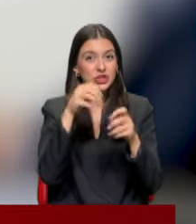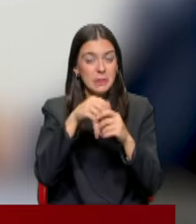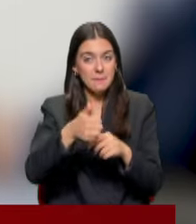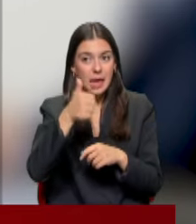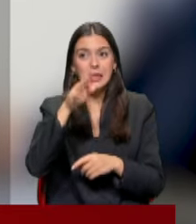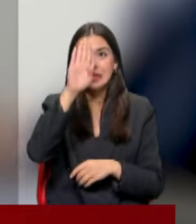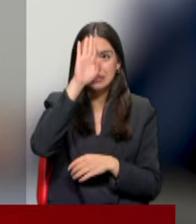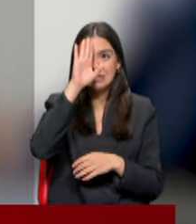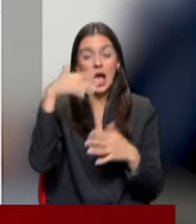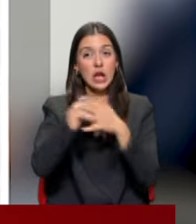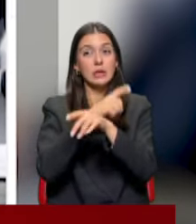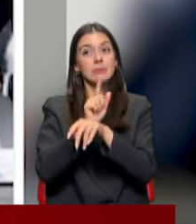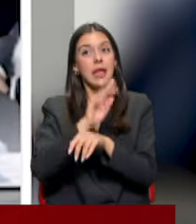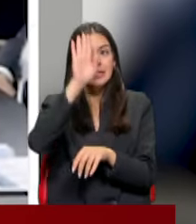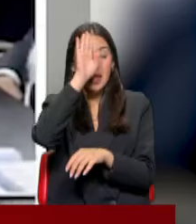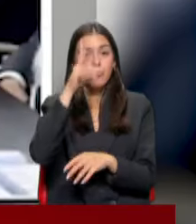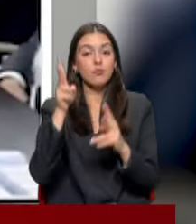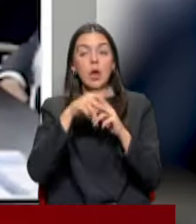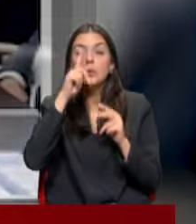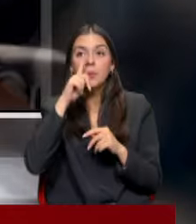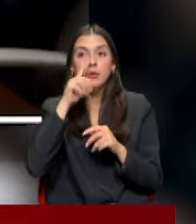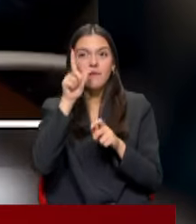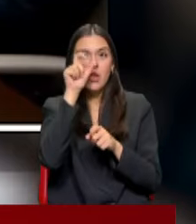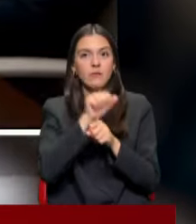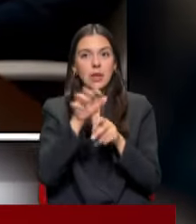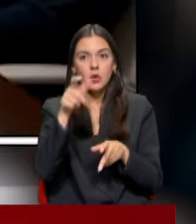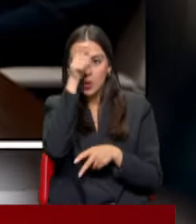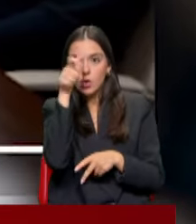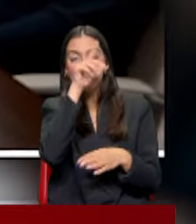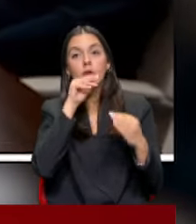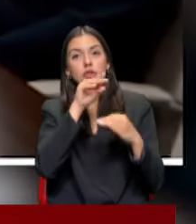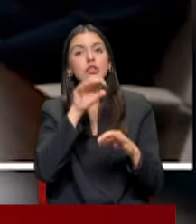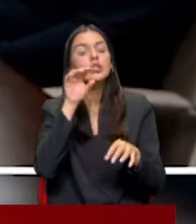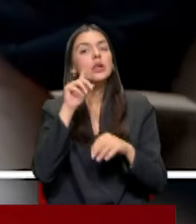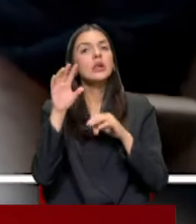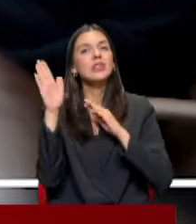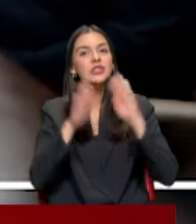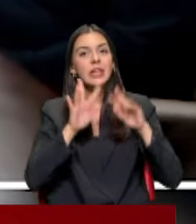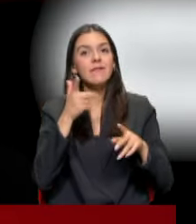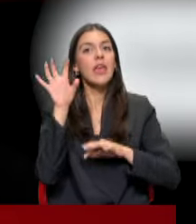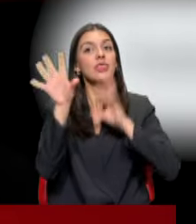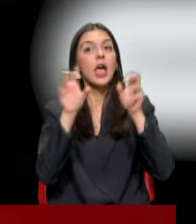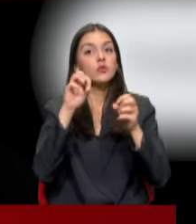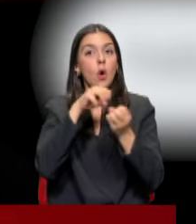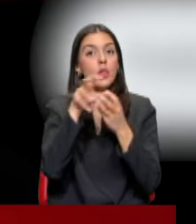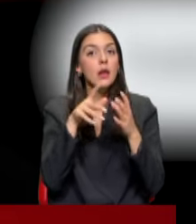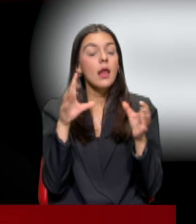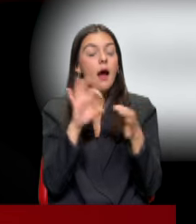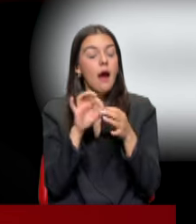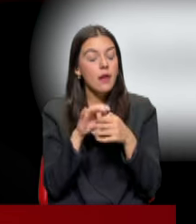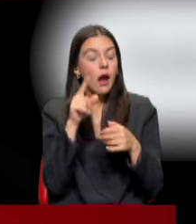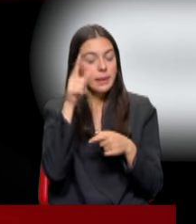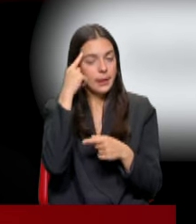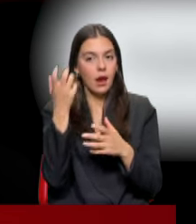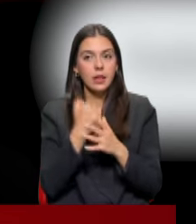Emniyet Müdürlüğü'nden fotoğraf paylaştı. Türkiye'nin konuştuğu şiddet ve taciz olayları ile ilgili briefing aldığını açıkladı. Artan personel